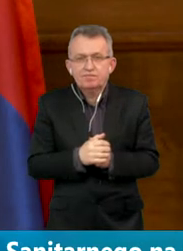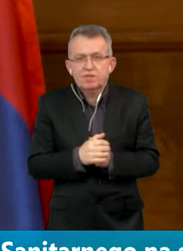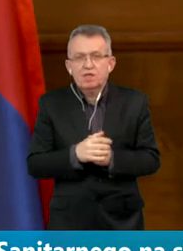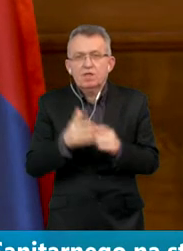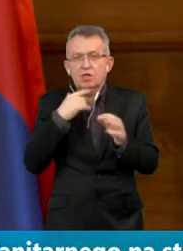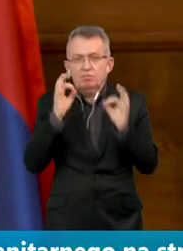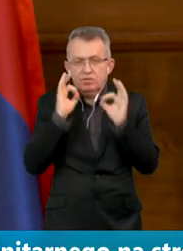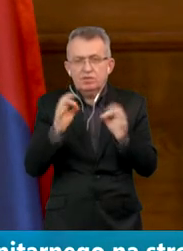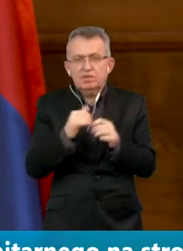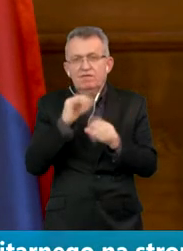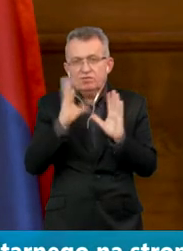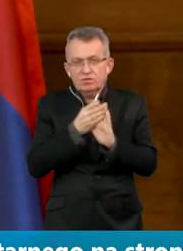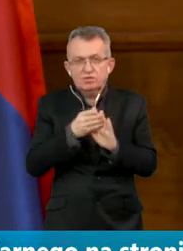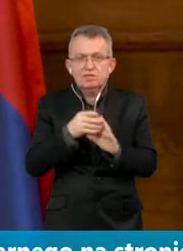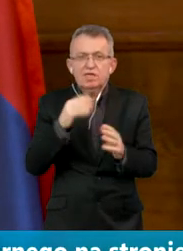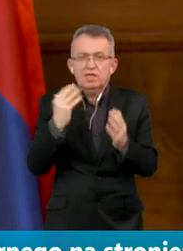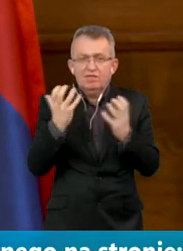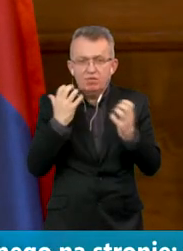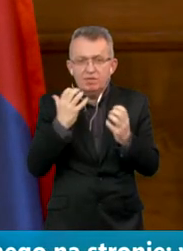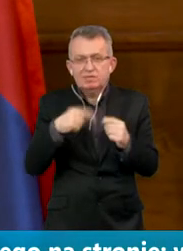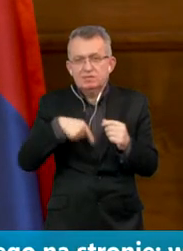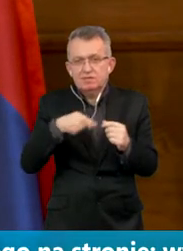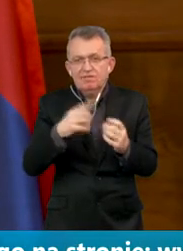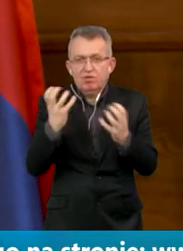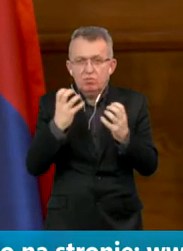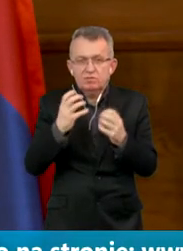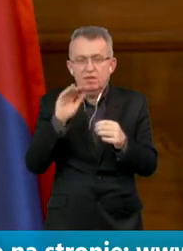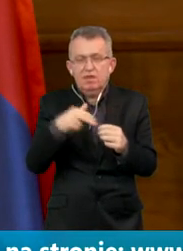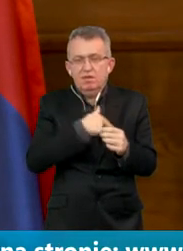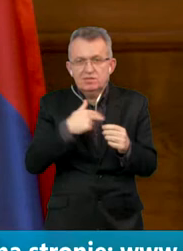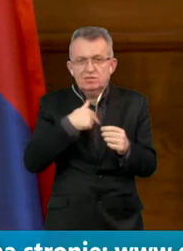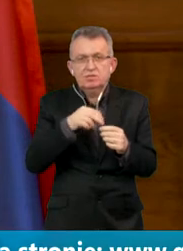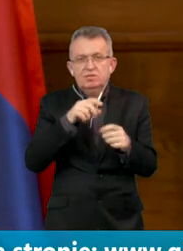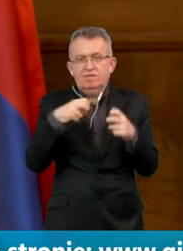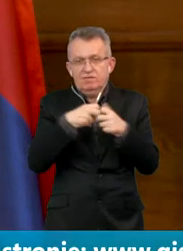Oczywiście wszystkie bieżące informacje, wiadomości znajdziecie na naszej stronie